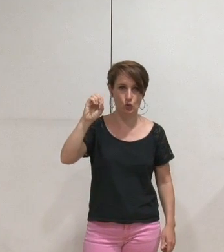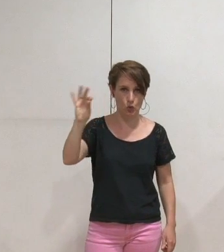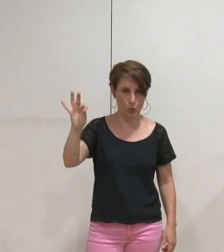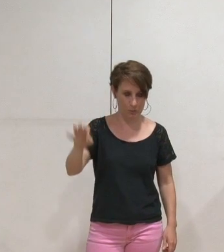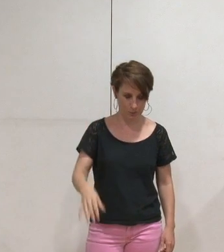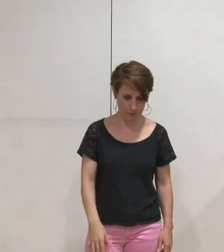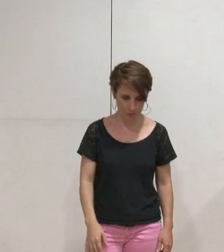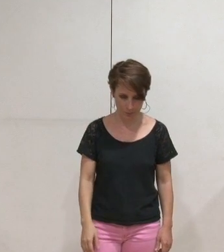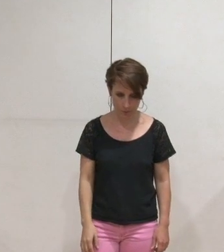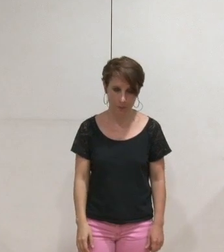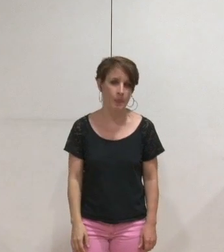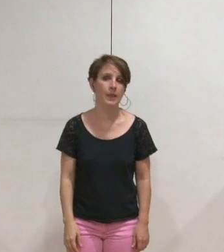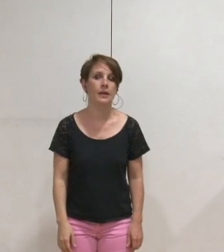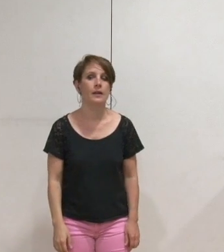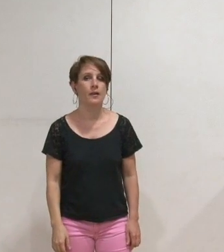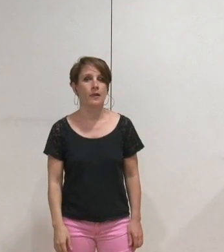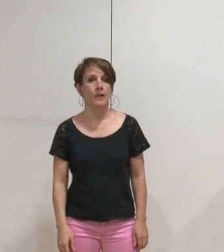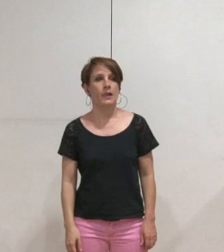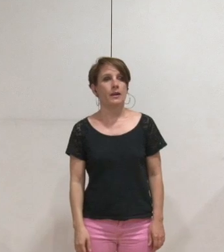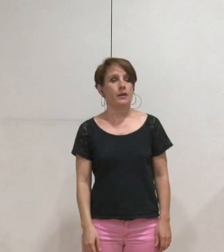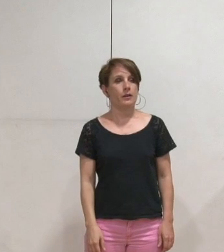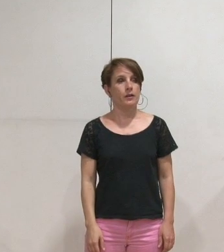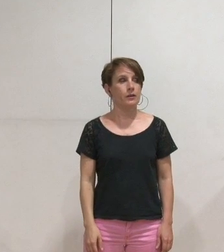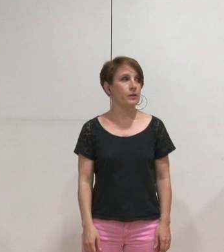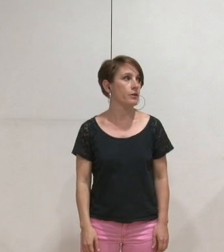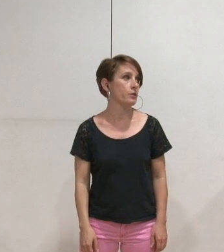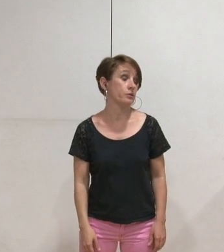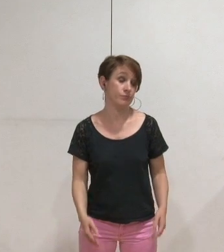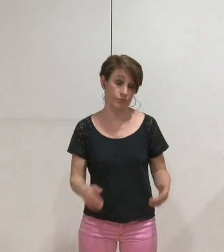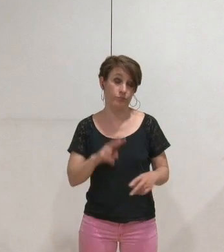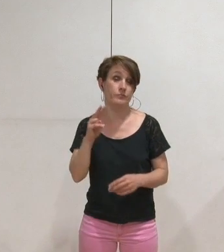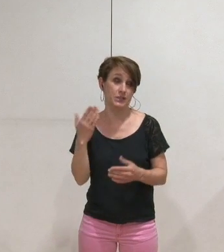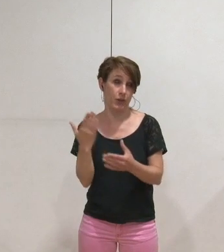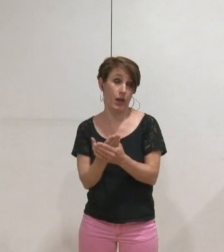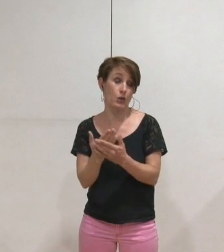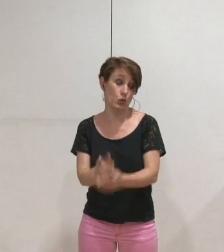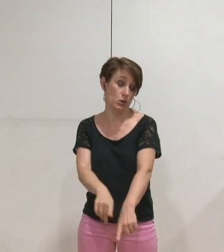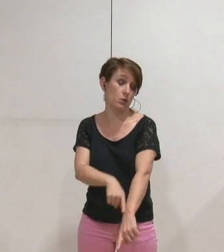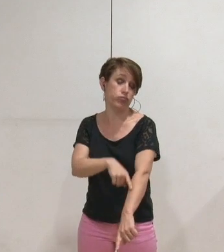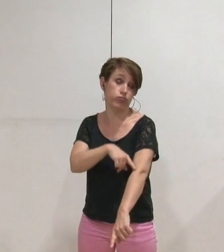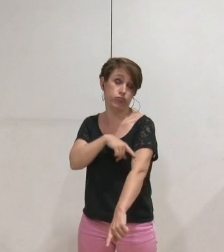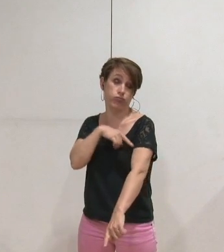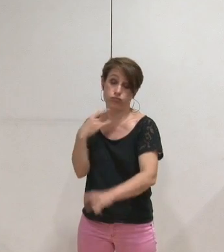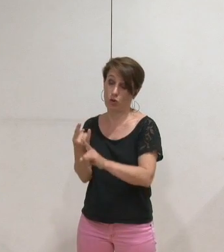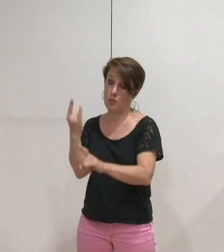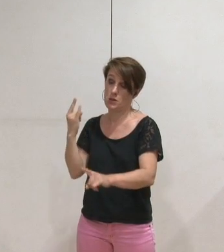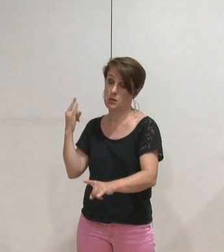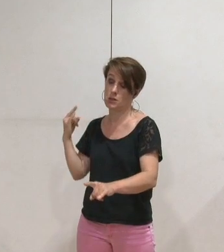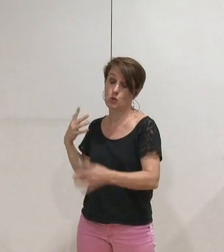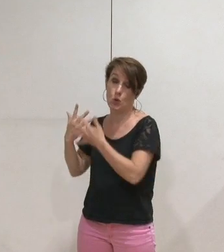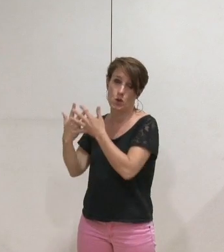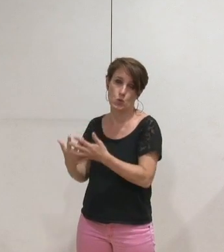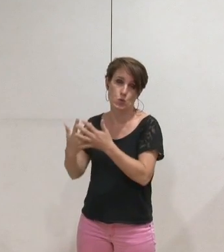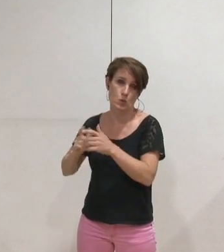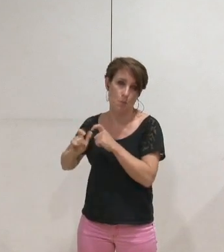donc euh un historique long et est chargé pour ce dossier euh ça a été dit donc une annulation